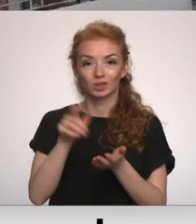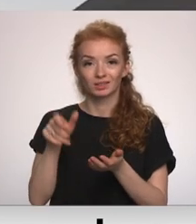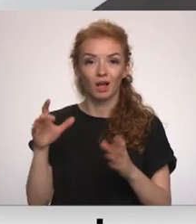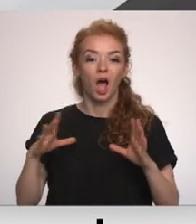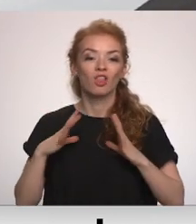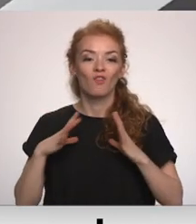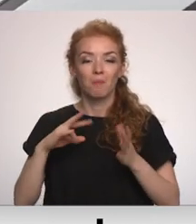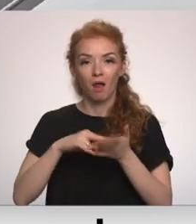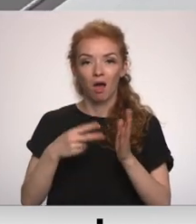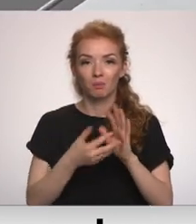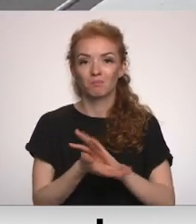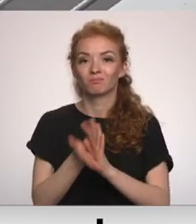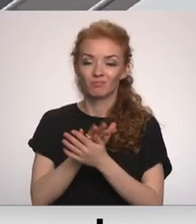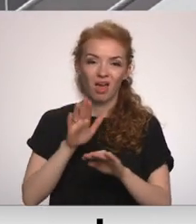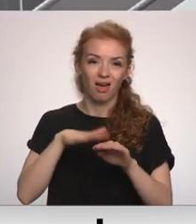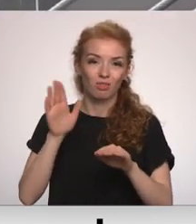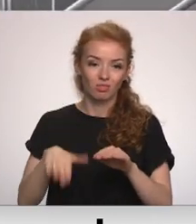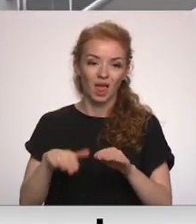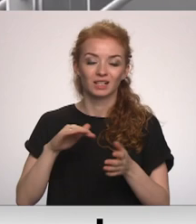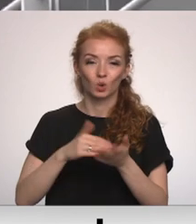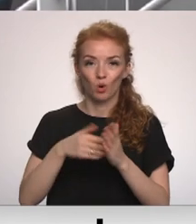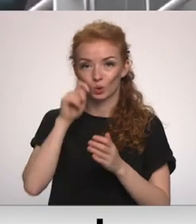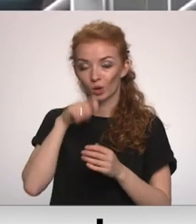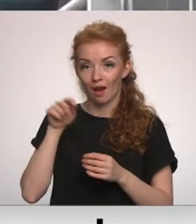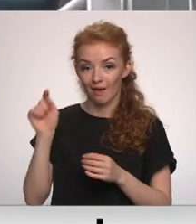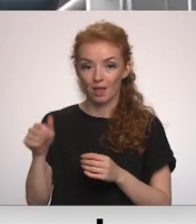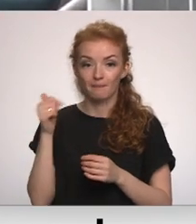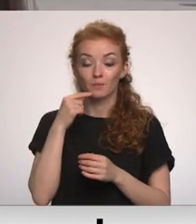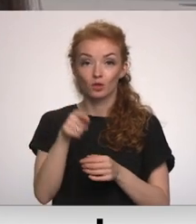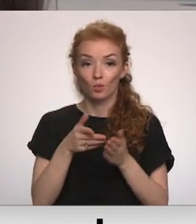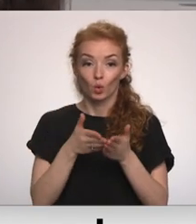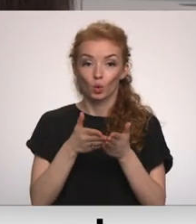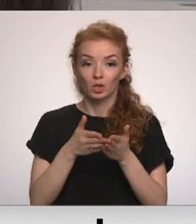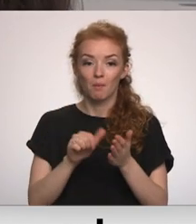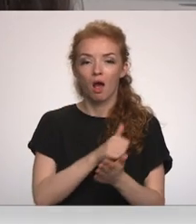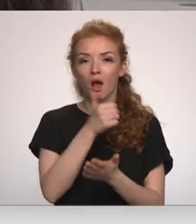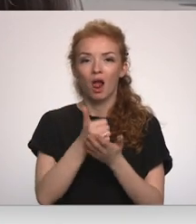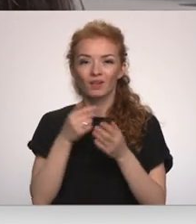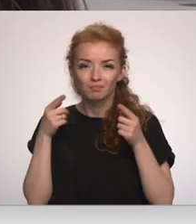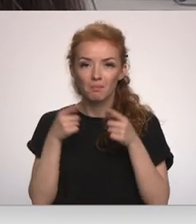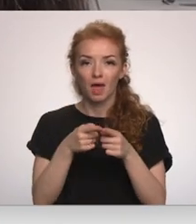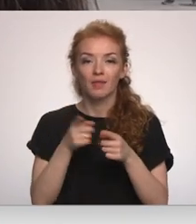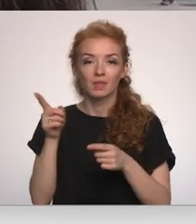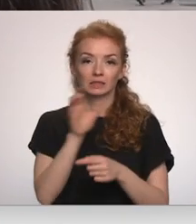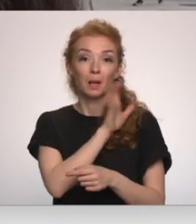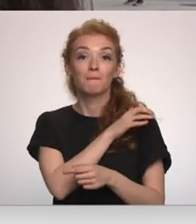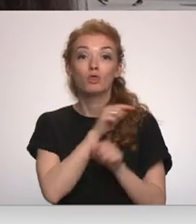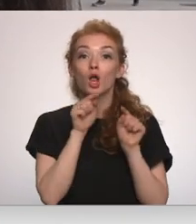atvaļinājumu plānu maiņu ģeopolitiskās situācijas dēļ. Šiem kruīzu kuģiem kā gala fināla punkts bija Sankt